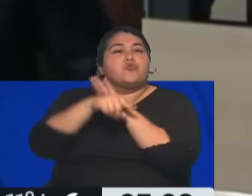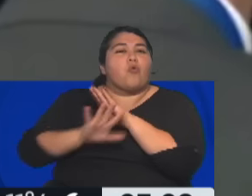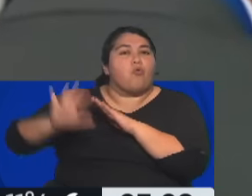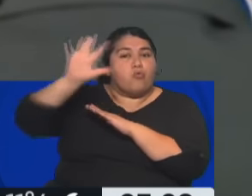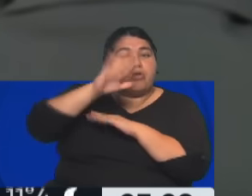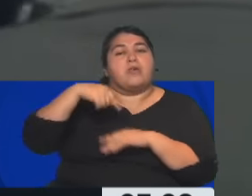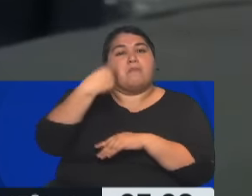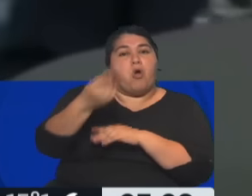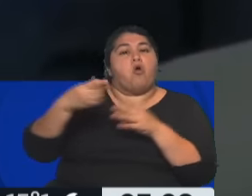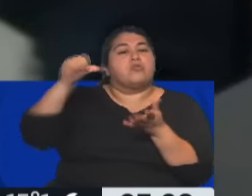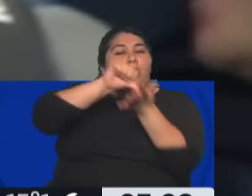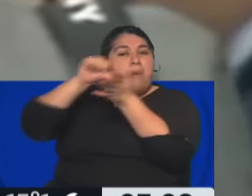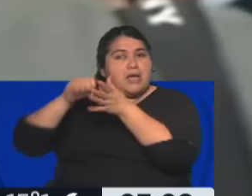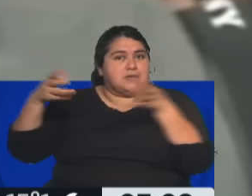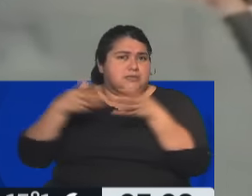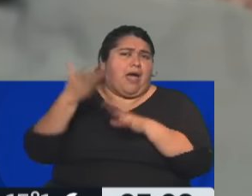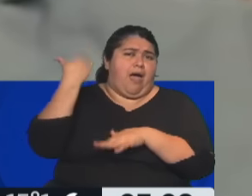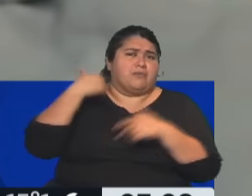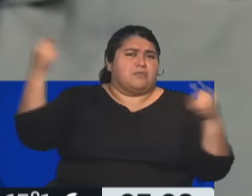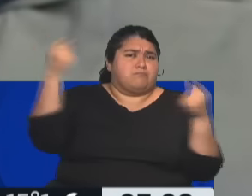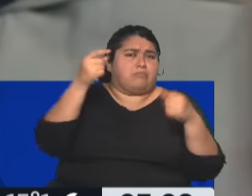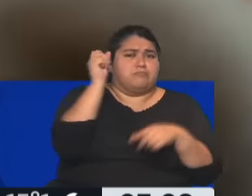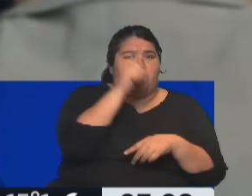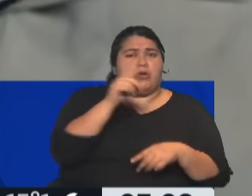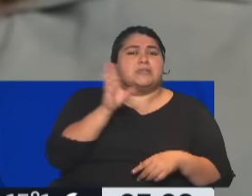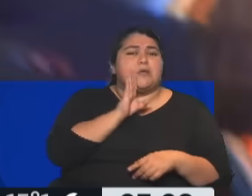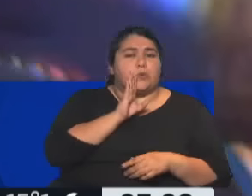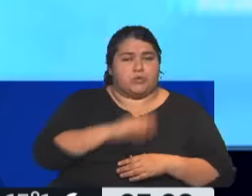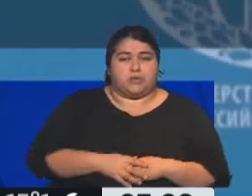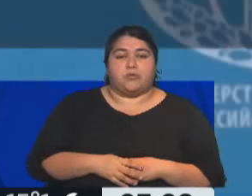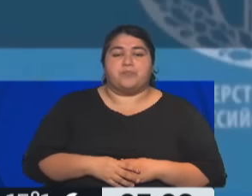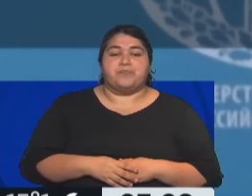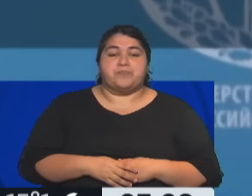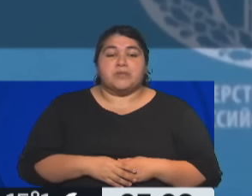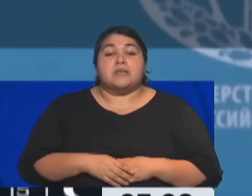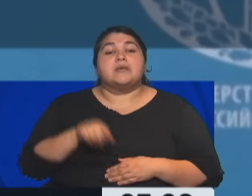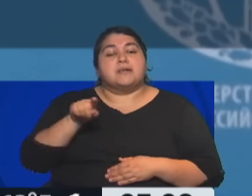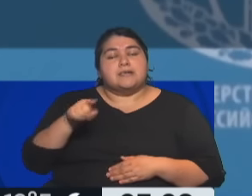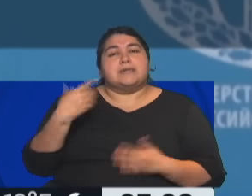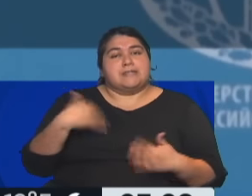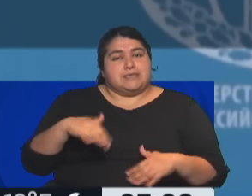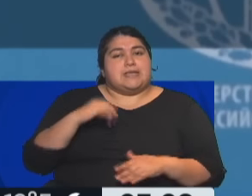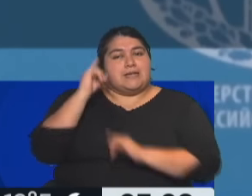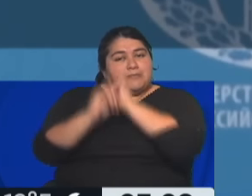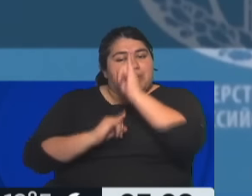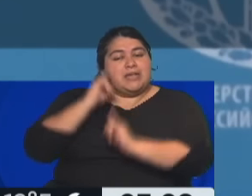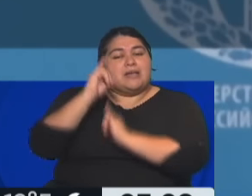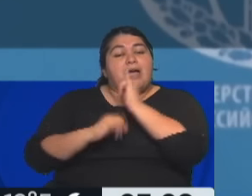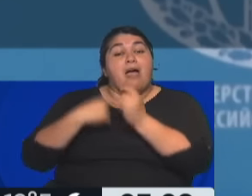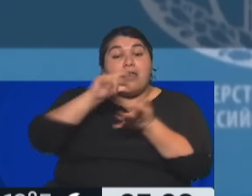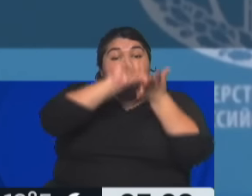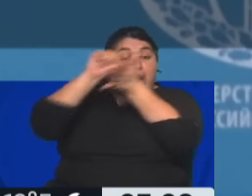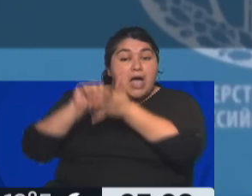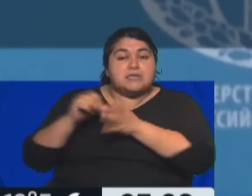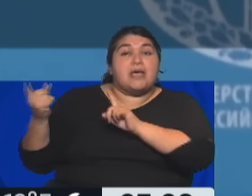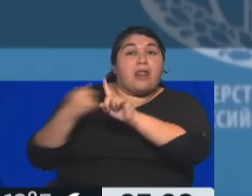otras que ya estaban previamente enfrentadas con los estadounidenses. Я сказал о том, что поясню мысль, что наши страны